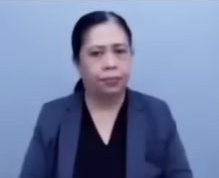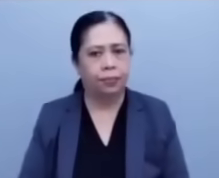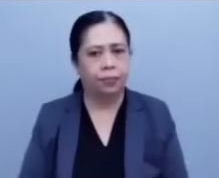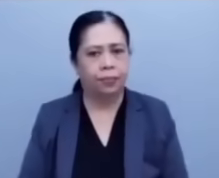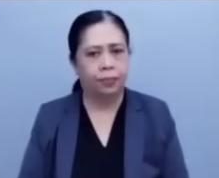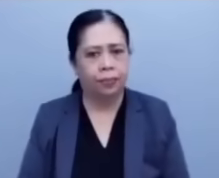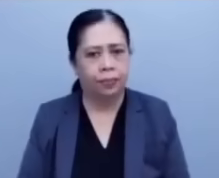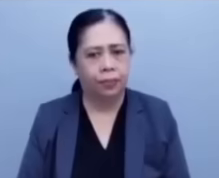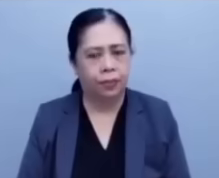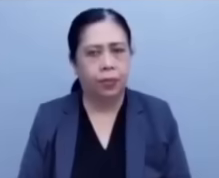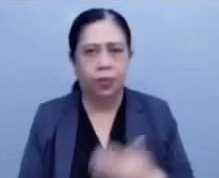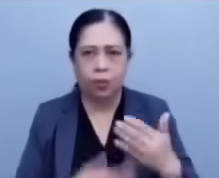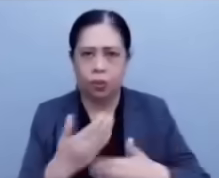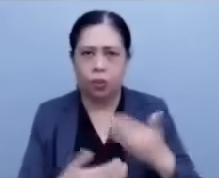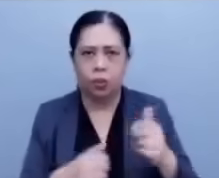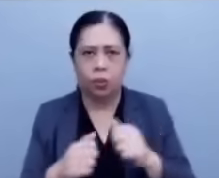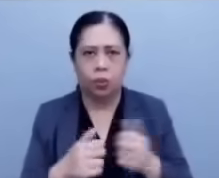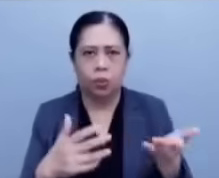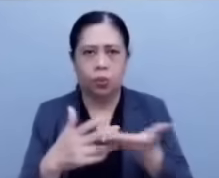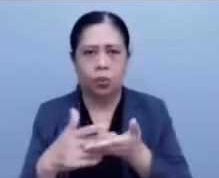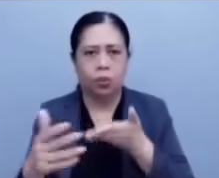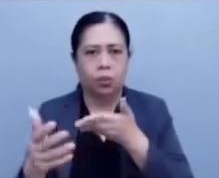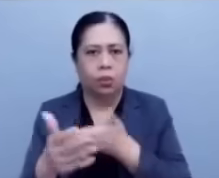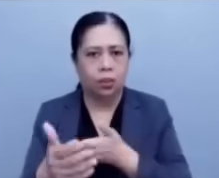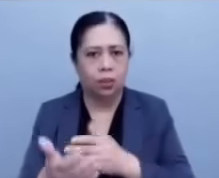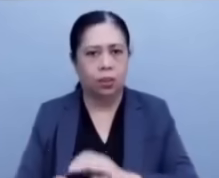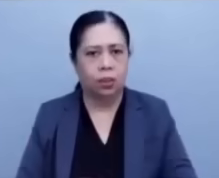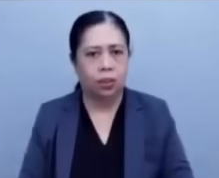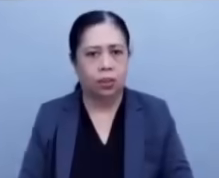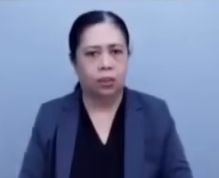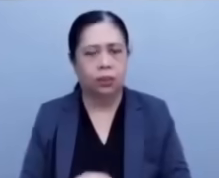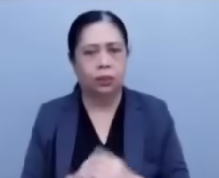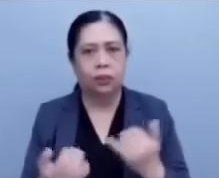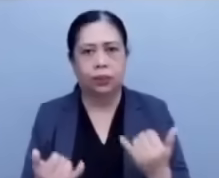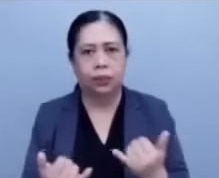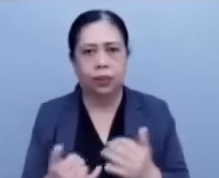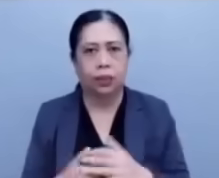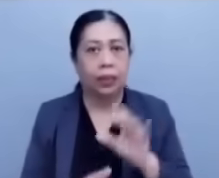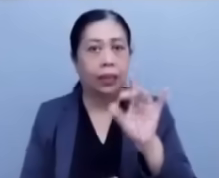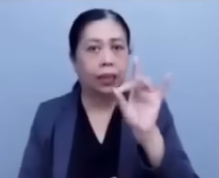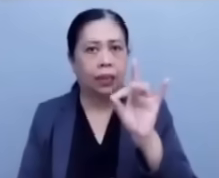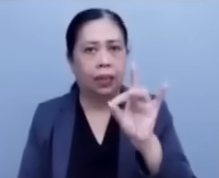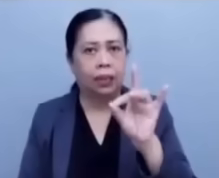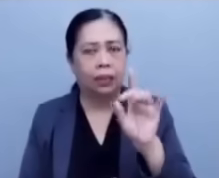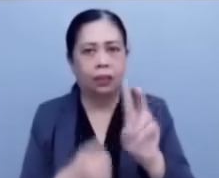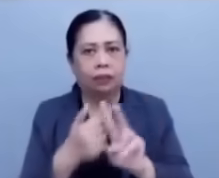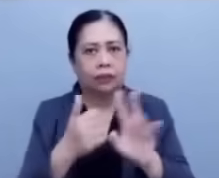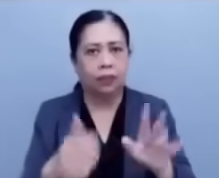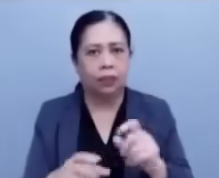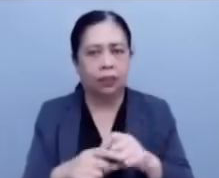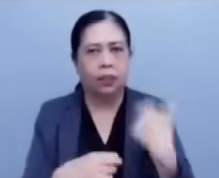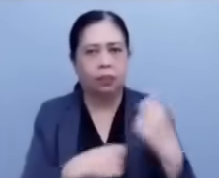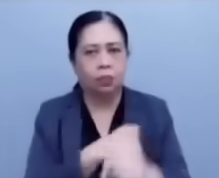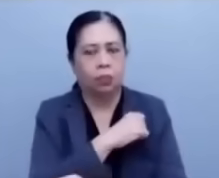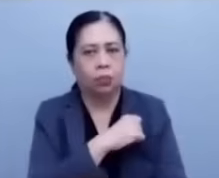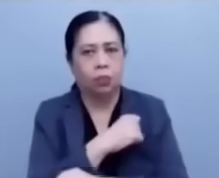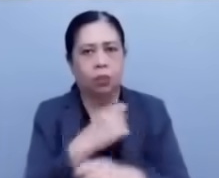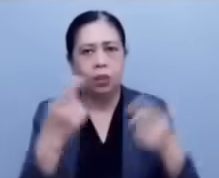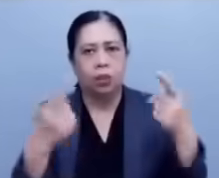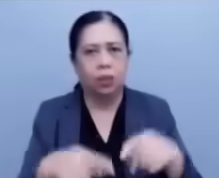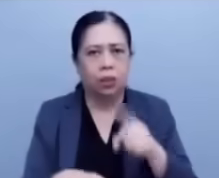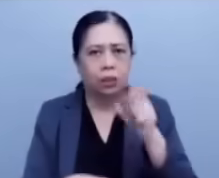Papagulungin na rin daw ang pagsasampa ng kaso. Ngayong araw, 8 ang naging biktima sa pang-hold up na yan na nangyari sa isang